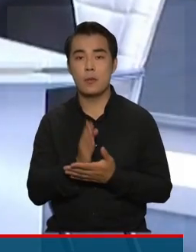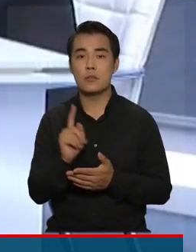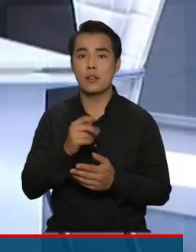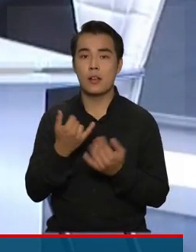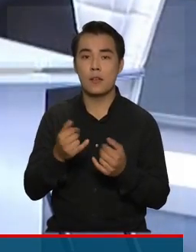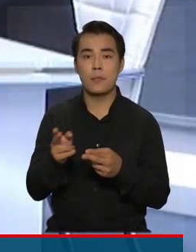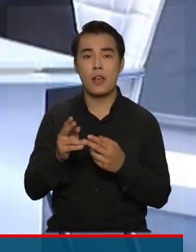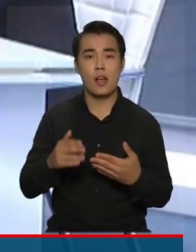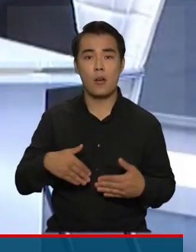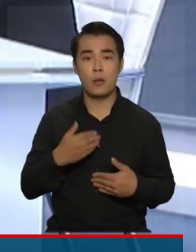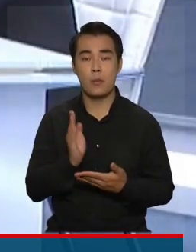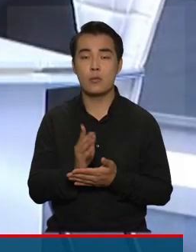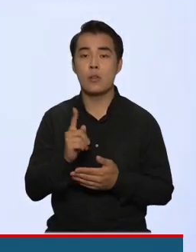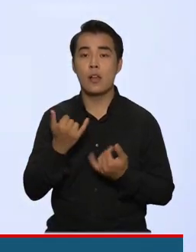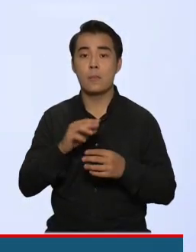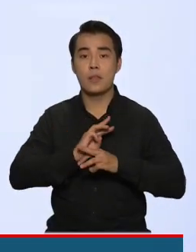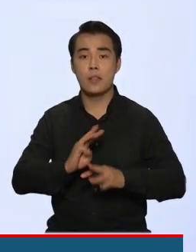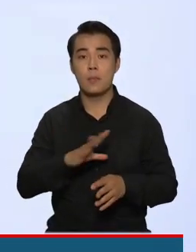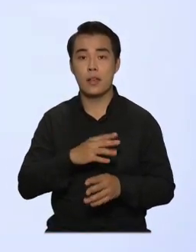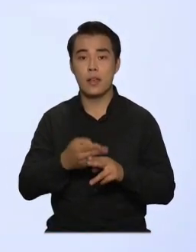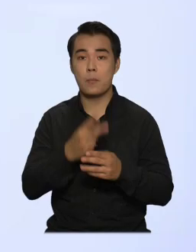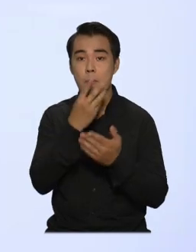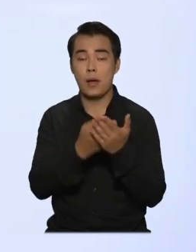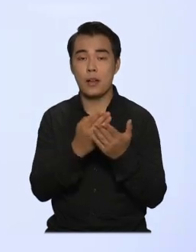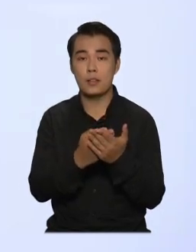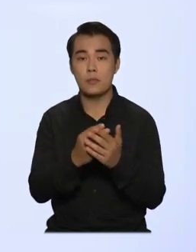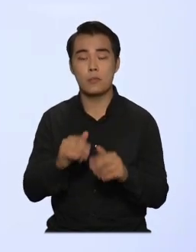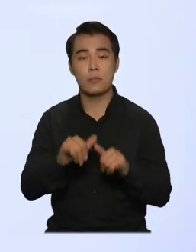что-то. А то, что министерство достигло вот таких показателей.